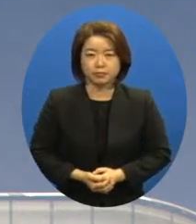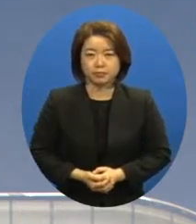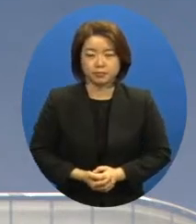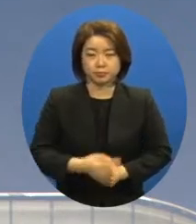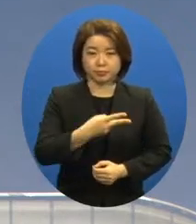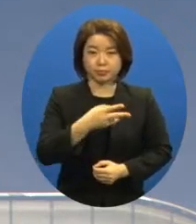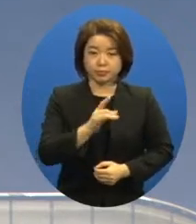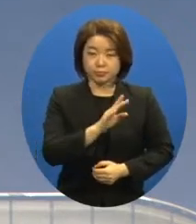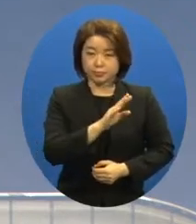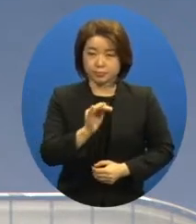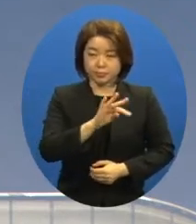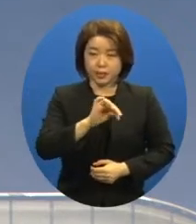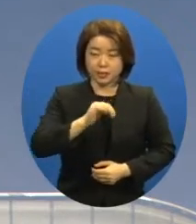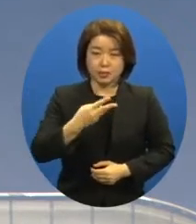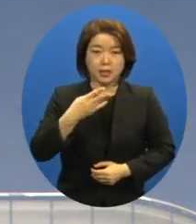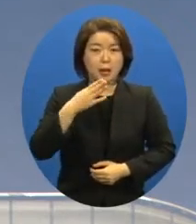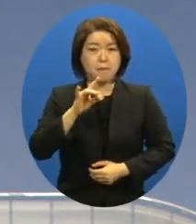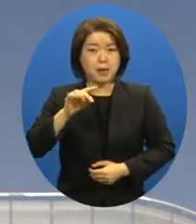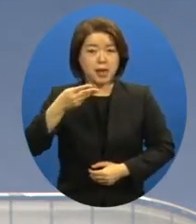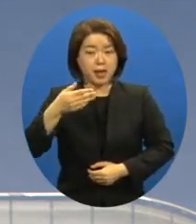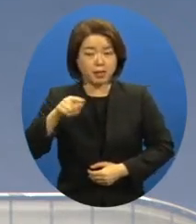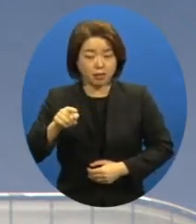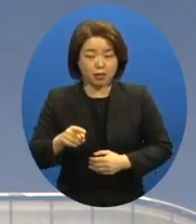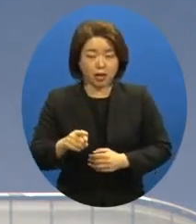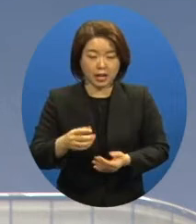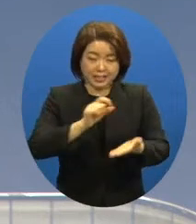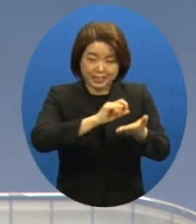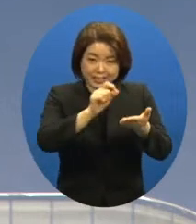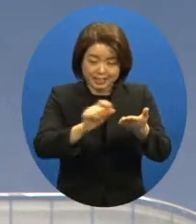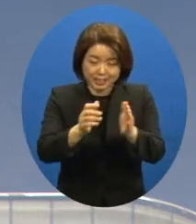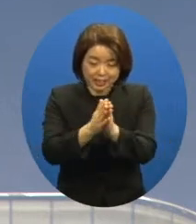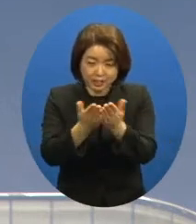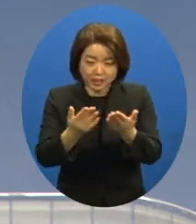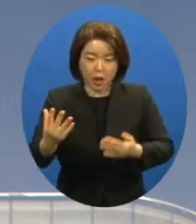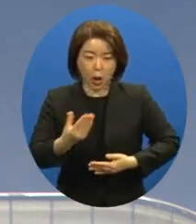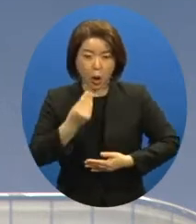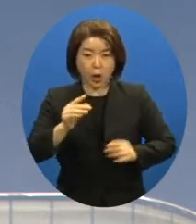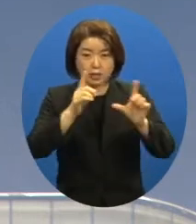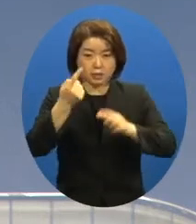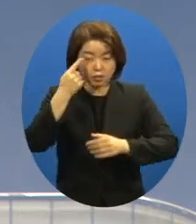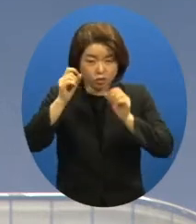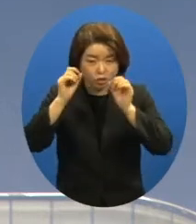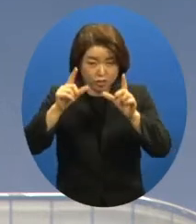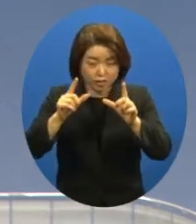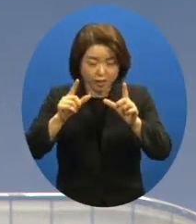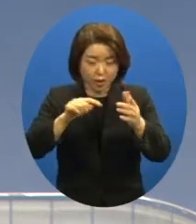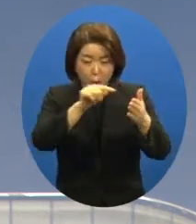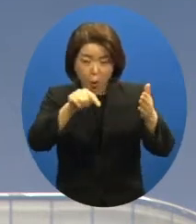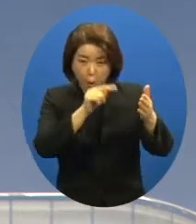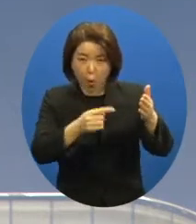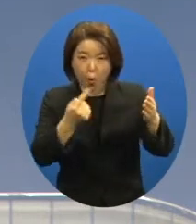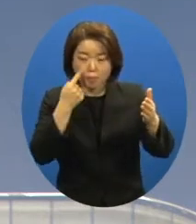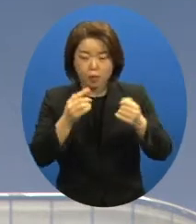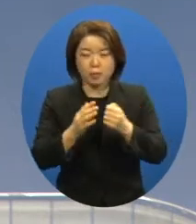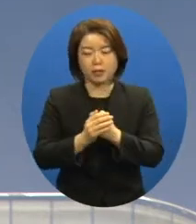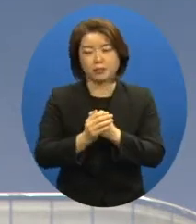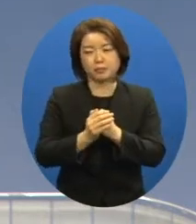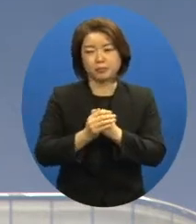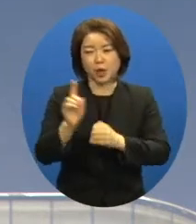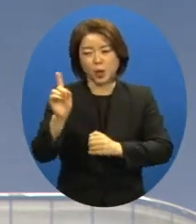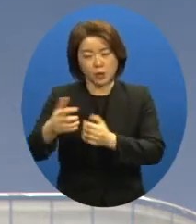데이빗 베너가 쓴 거룩한 사귐의 눈뜨라라는 책에 보니까 그 저자가 어느